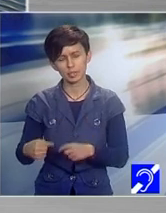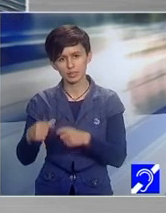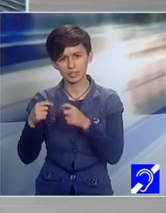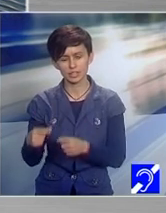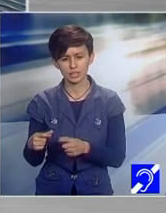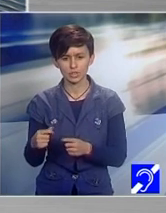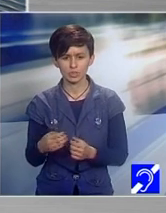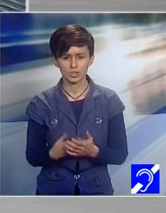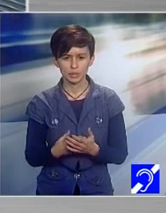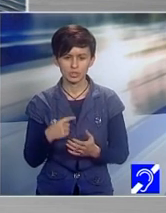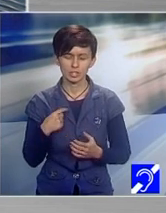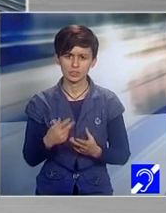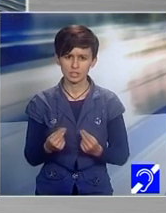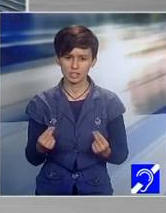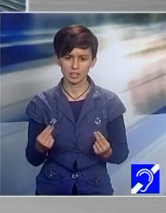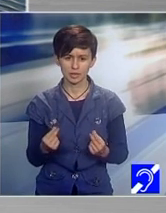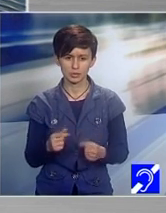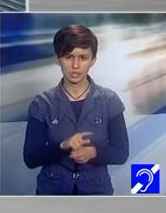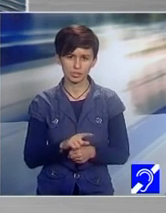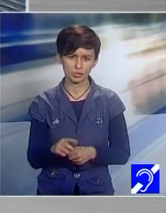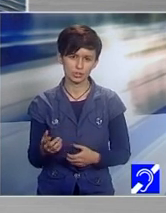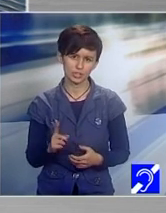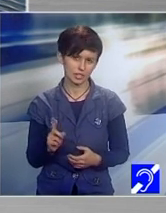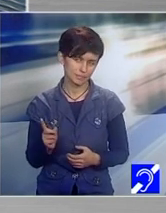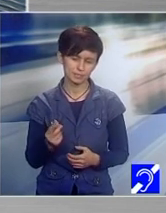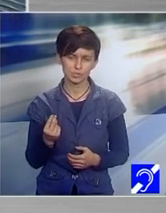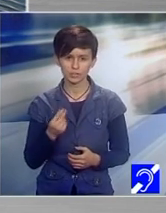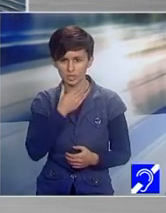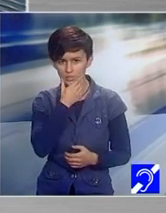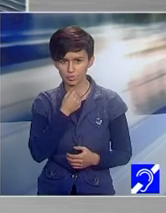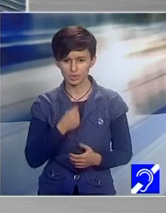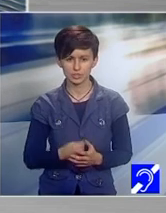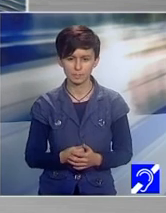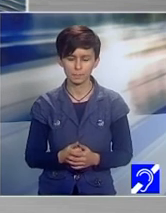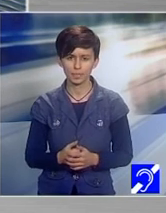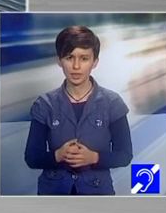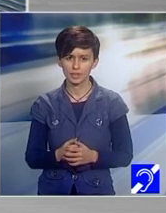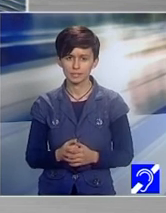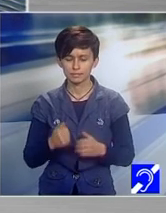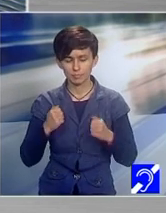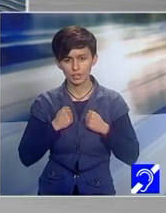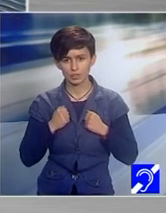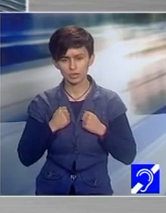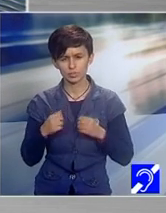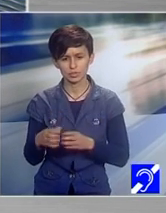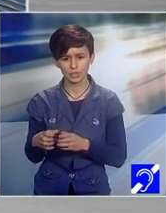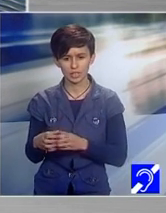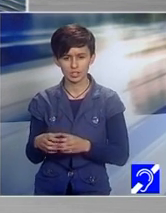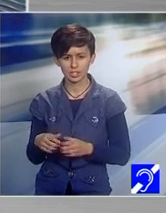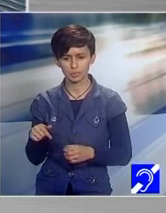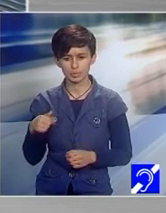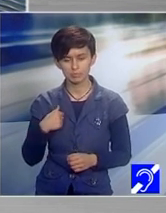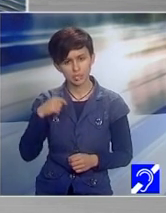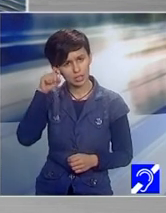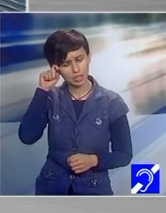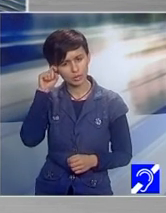destule lucruri. Sunt multe cuvinte în limba română care... Cum nu trebuie. Dor, voluntariat, echipă, astea dor. Eu cred,